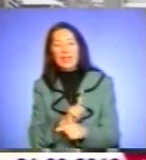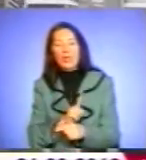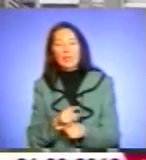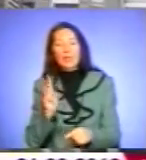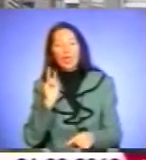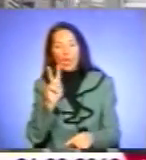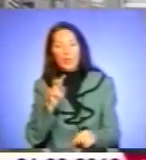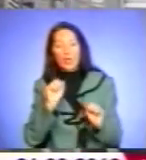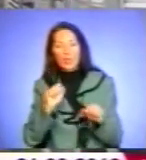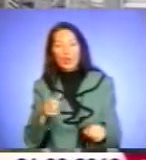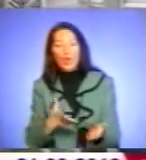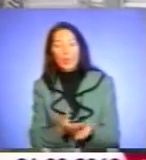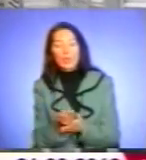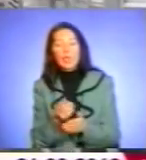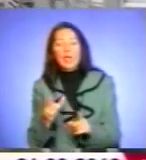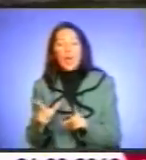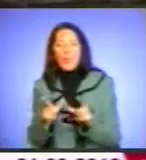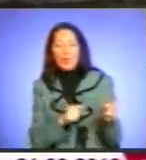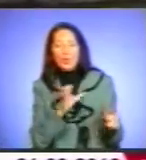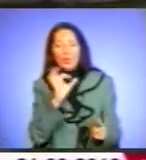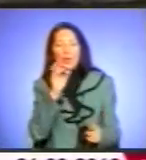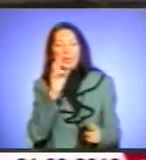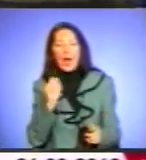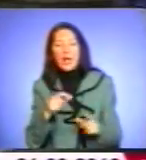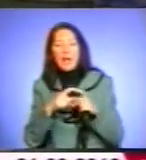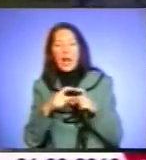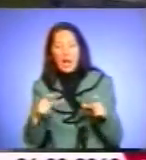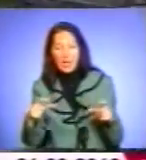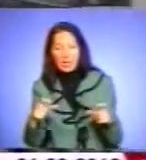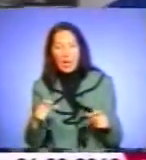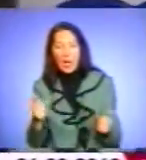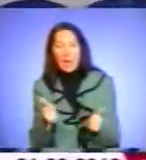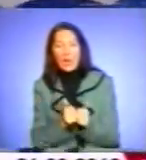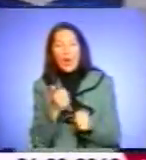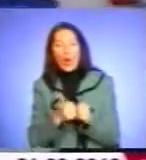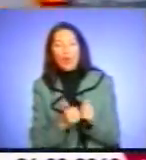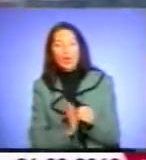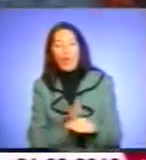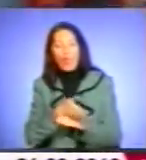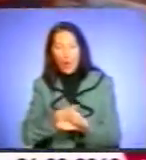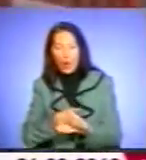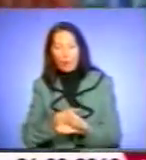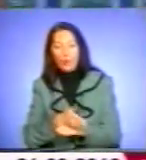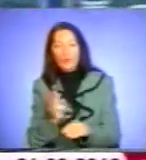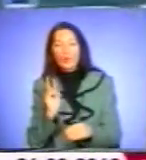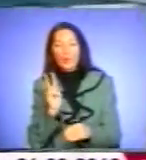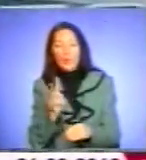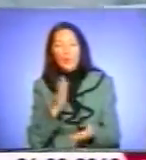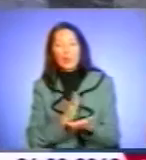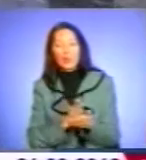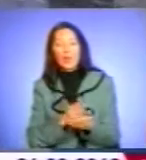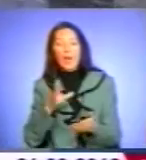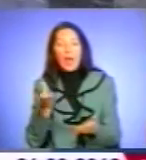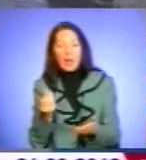проїзд соціальною карткою. Біля кожного входу у транспортний засіб встановлять валідатор – пристрій для здійснення оплати. До нього